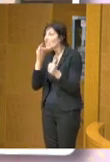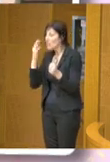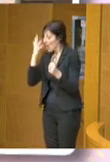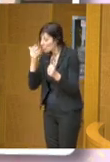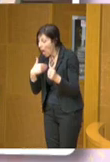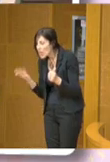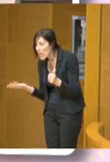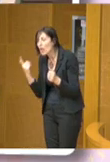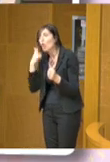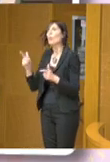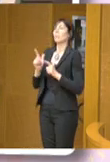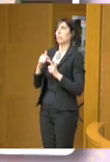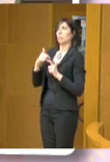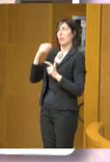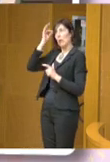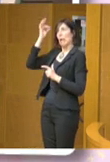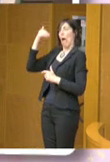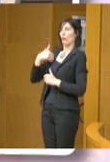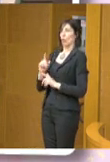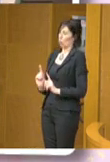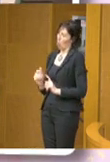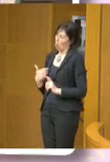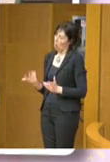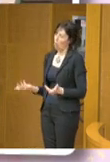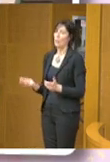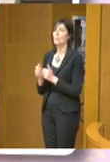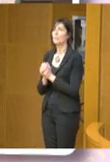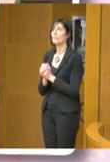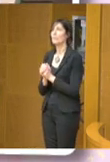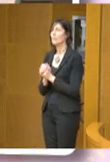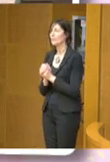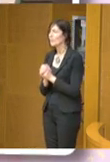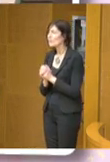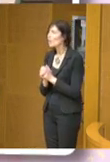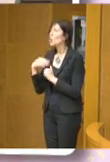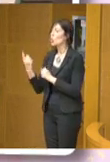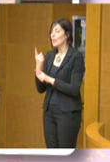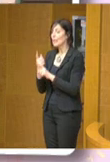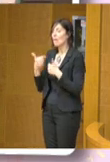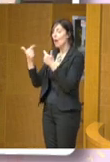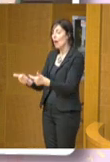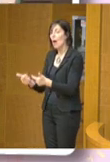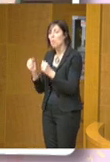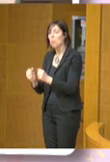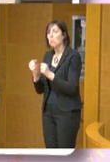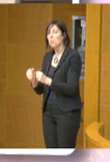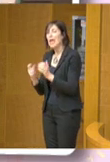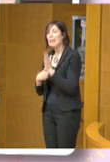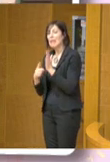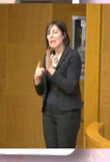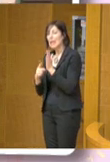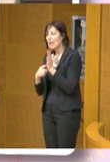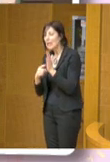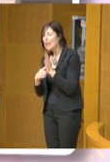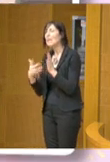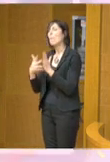sbagliati e nessuno deve farci sentire tali. I luoghi pubblici devono permettere a tutti gli individui l'accesso, senza ostacolarlo